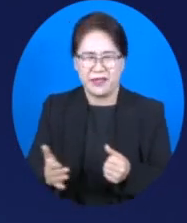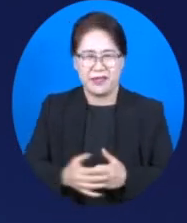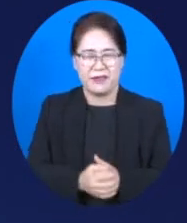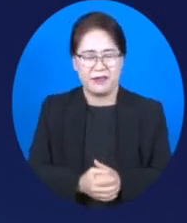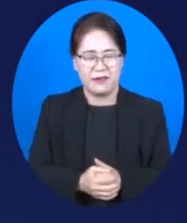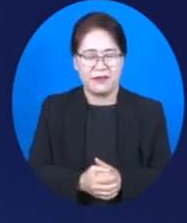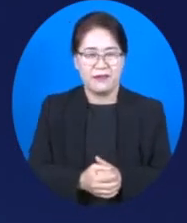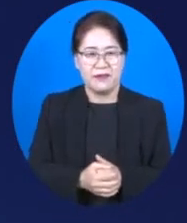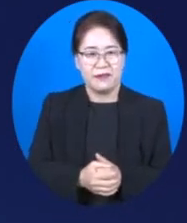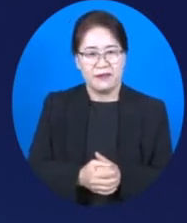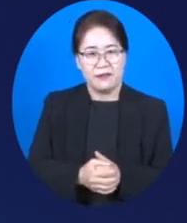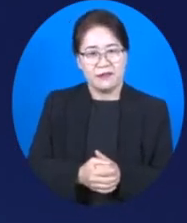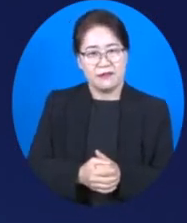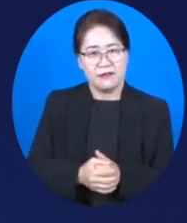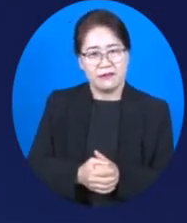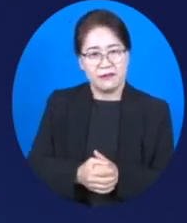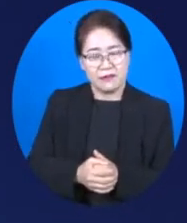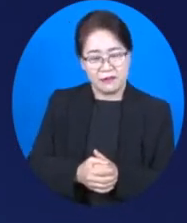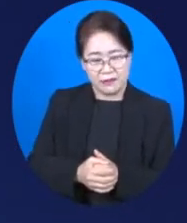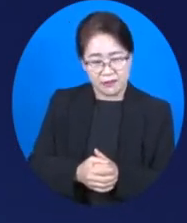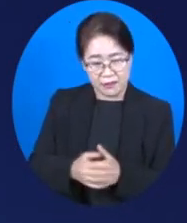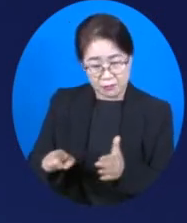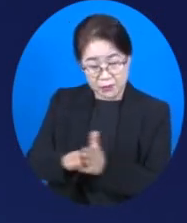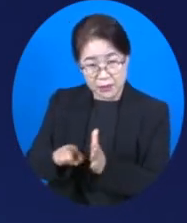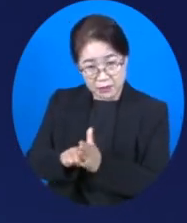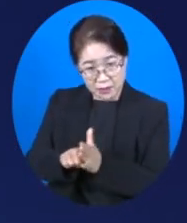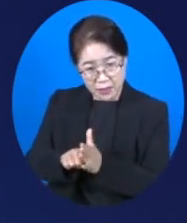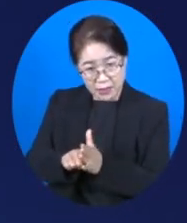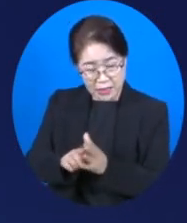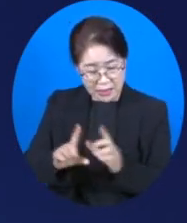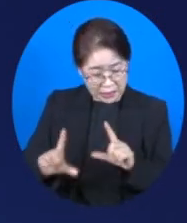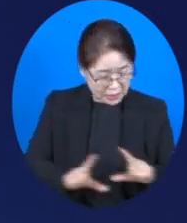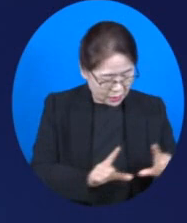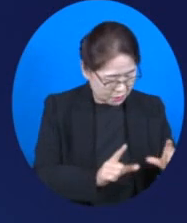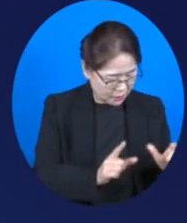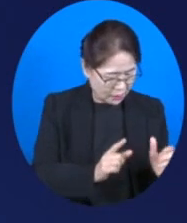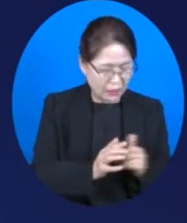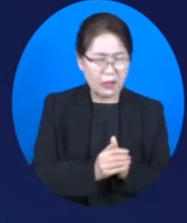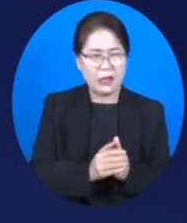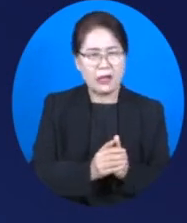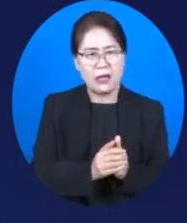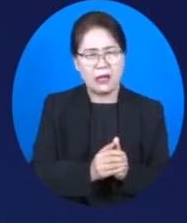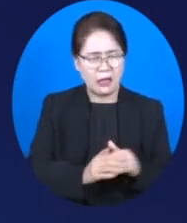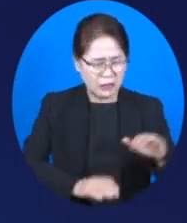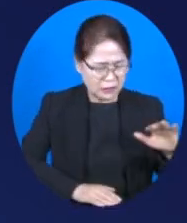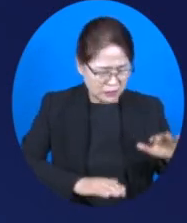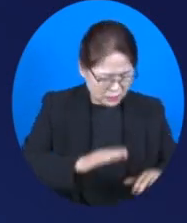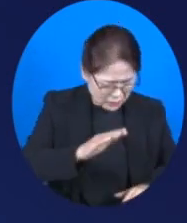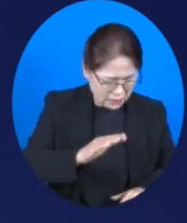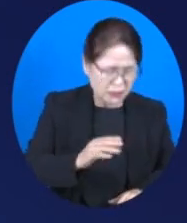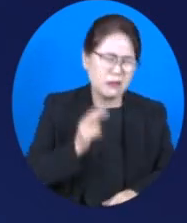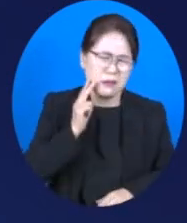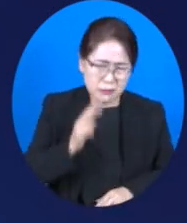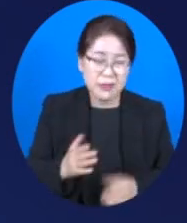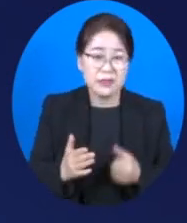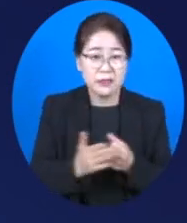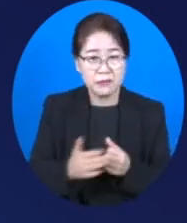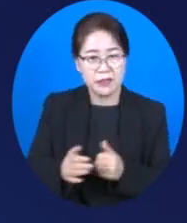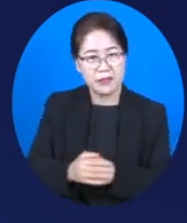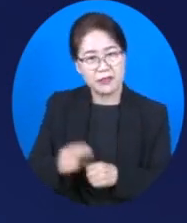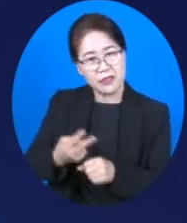아니, 신앙과 삶의 괴리 현상이 너무나 크기 때문에 그렇습니다. 2년